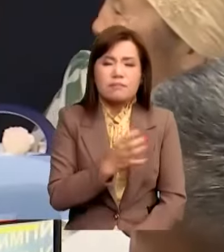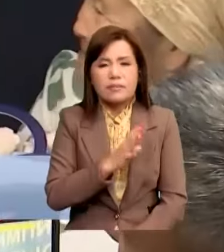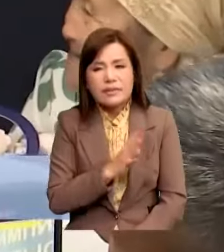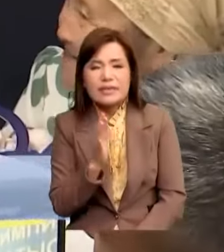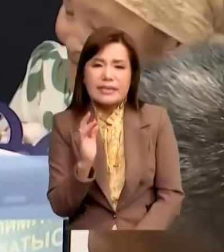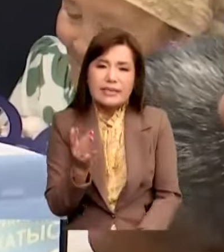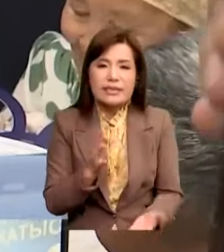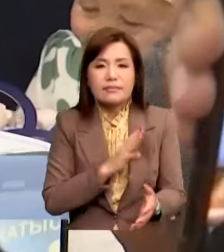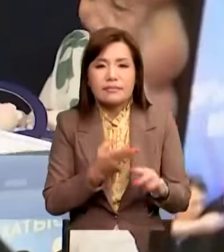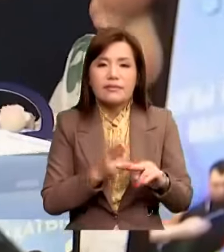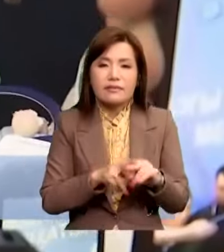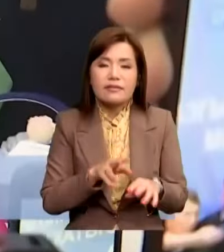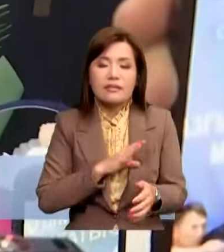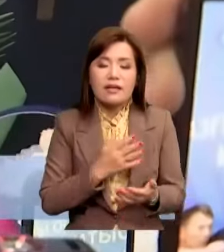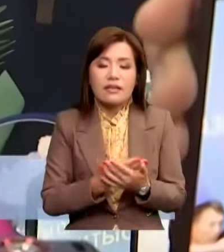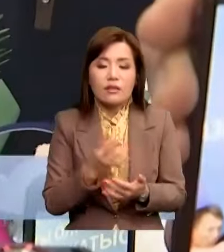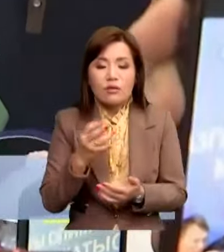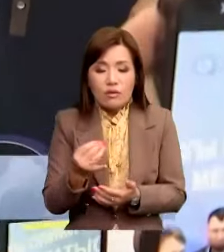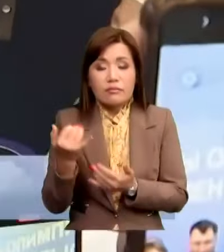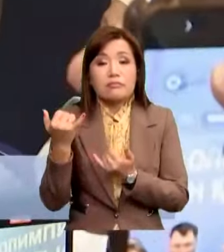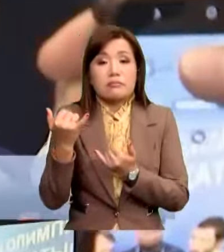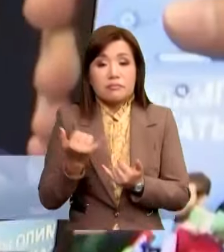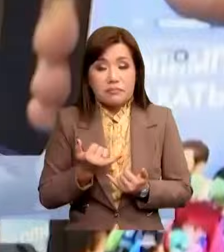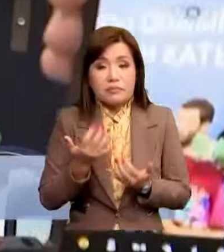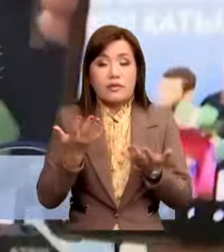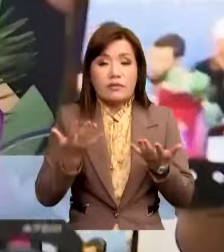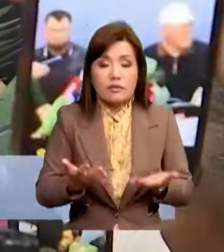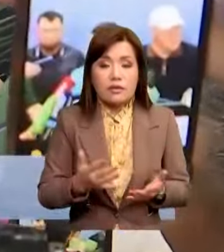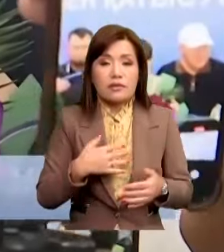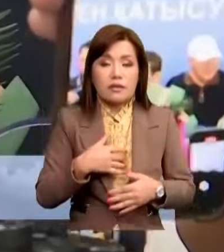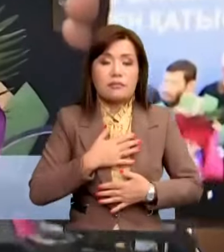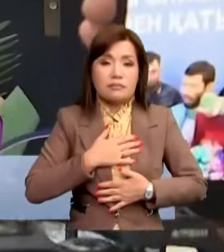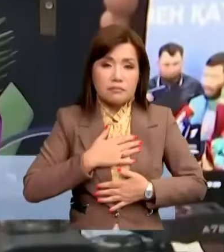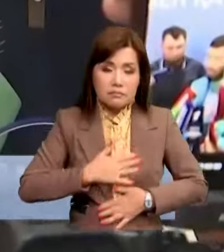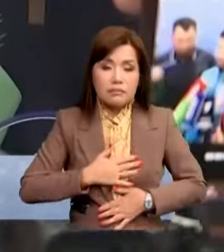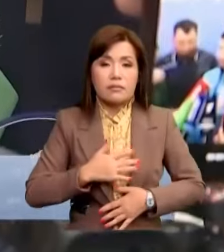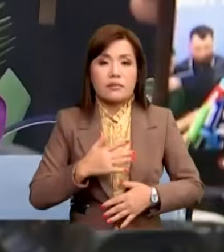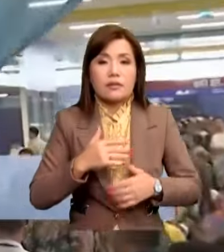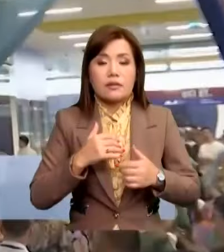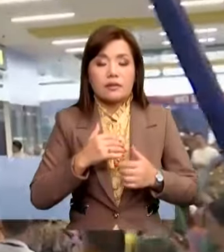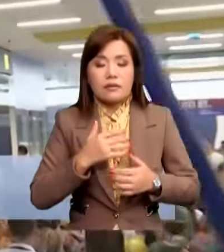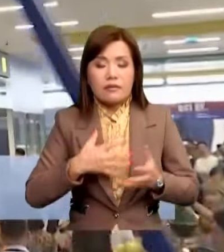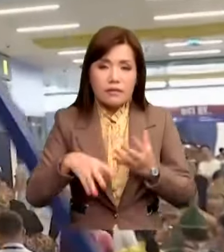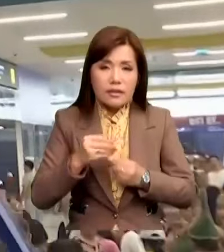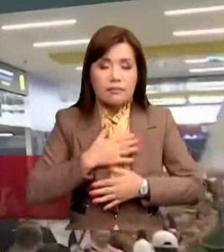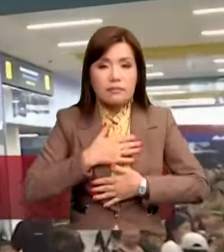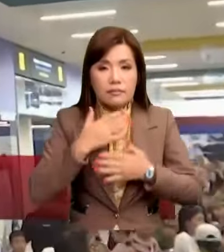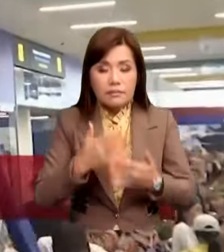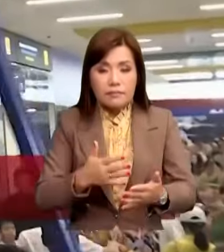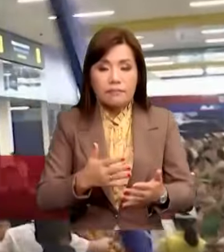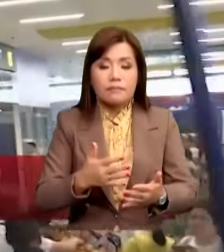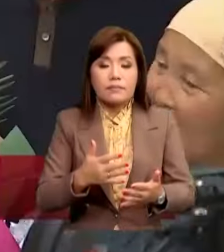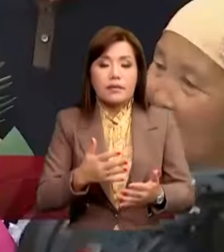болу керек, былай болу керек деп, бірақ енді Алланың қалауы осы болды. Бұған да шүкір, қанағат, көп рахмет. Қазір